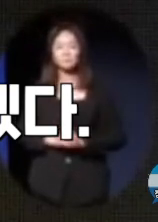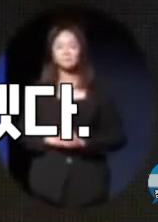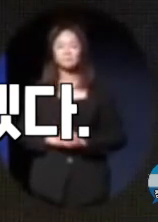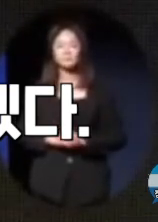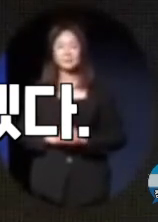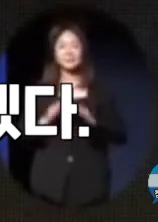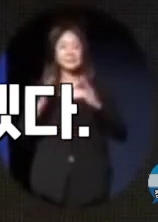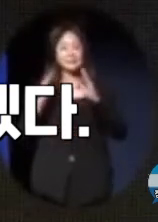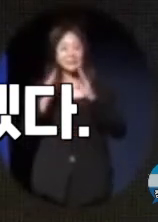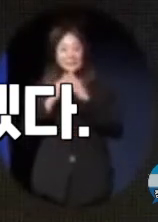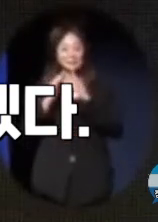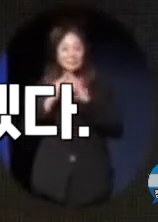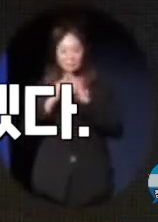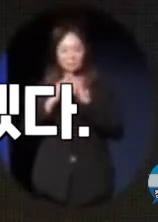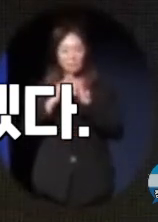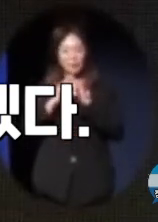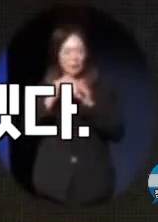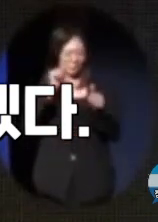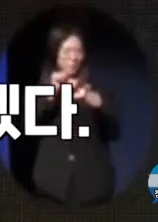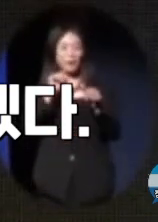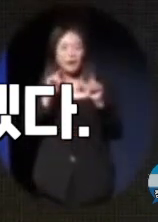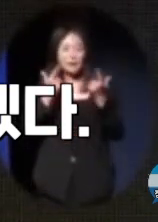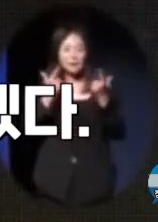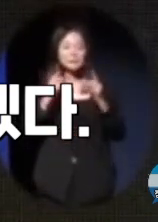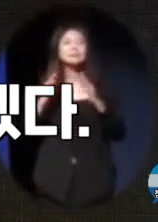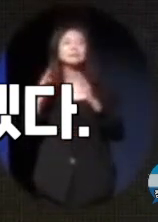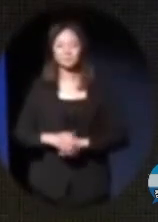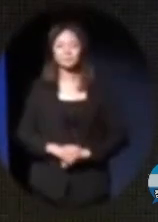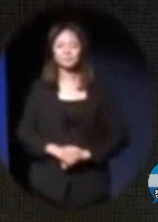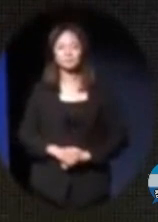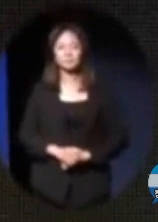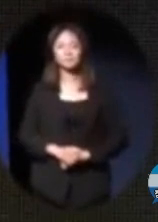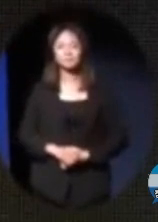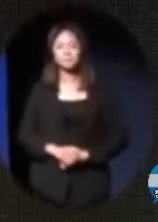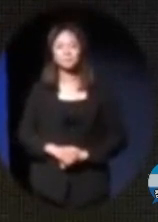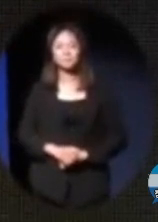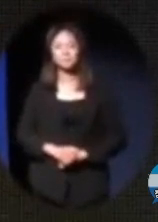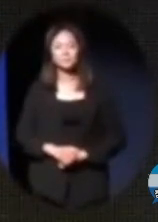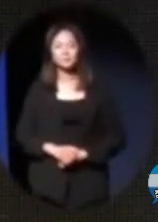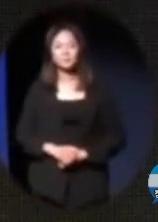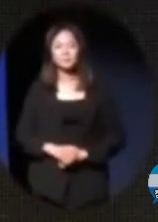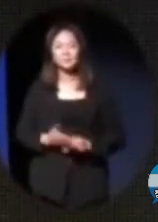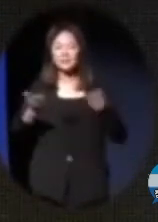부동산을 잡을 게 아니라 부동산을 짓겠습니다. 임기 중